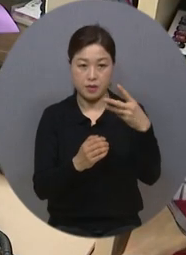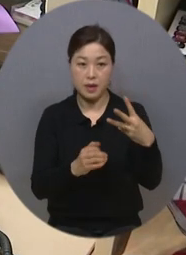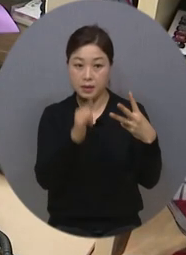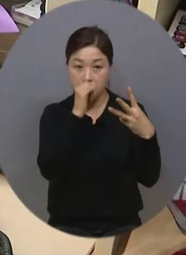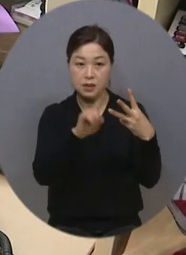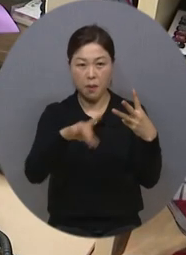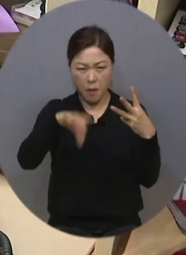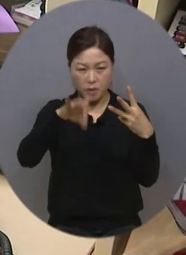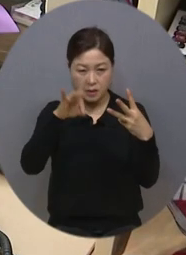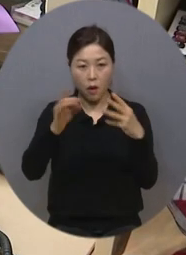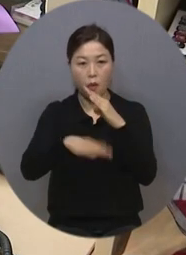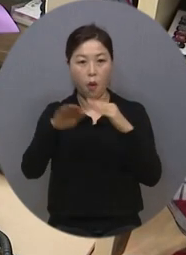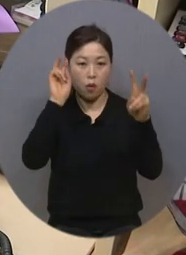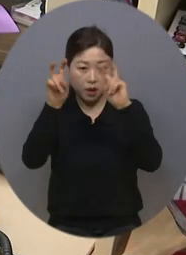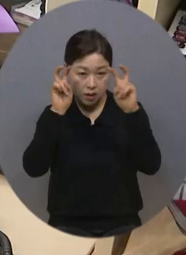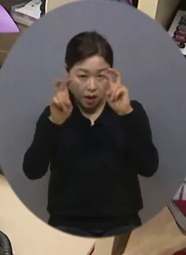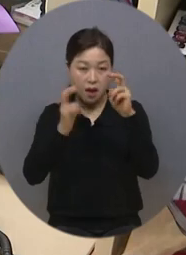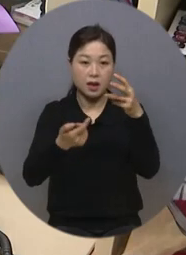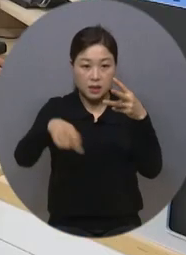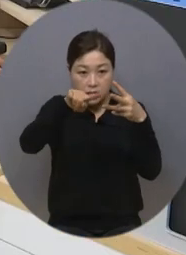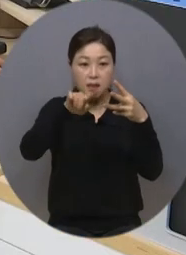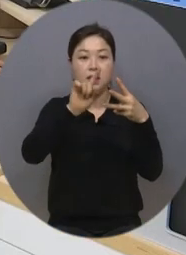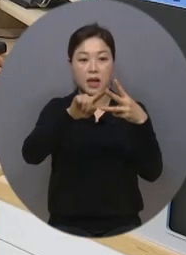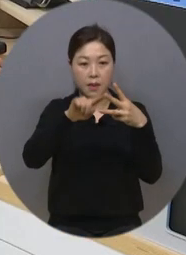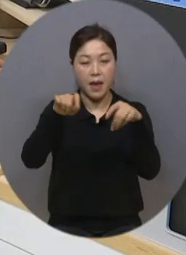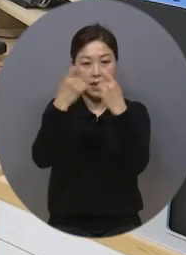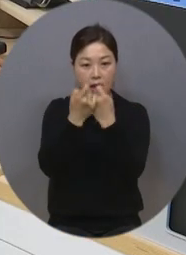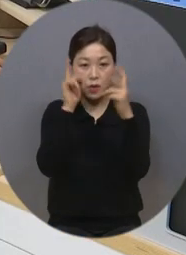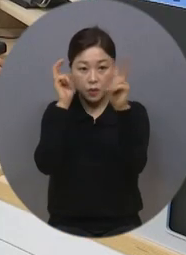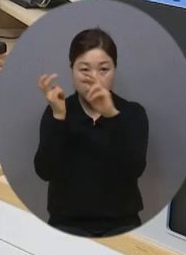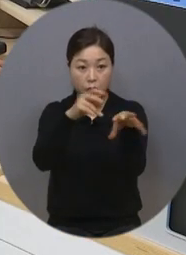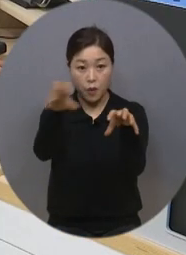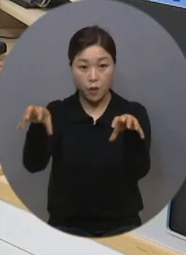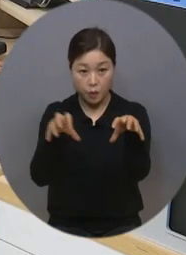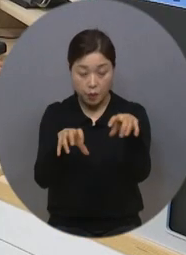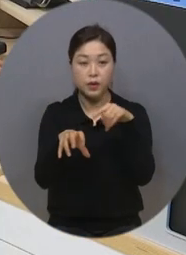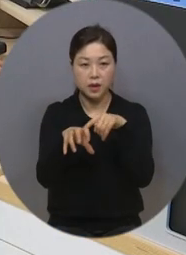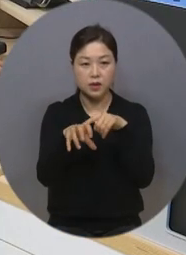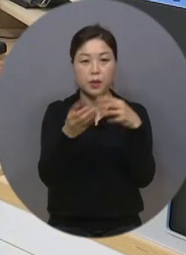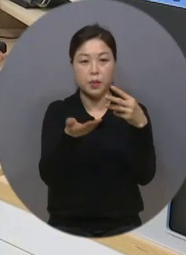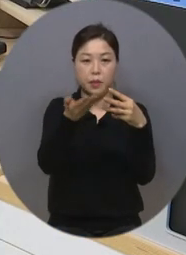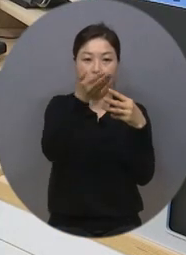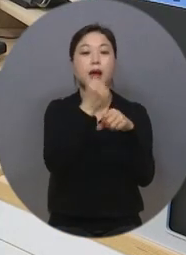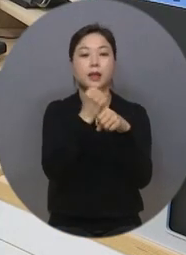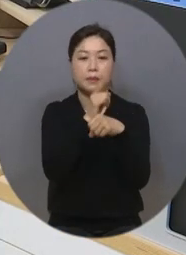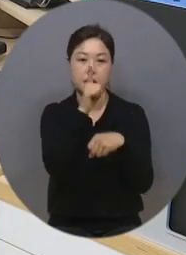공공기관부터 우선 시행하고 민간 부문은 규모에 따라 순차적으로 시행한다는 계획입니다.